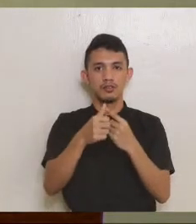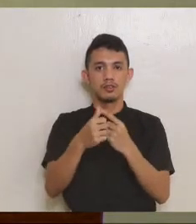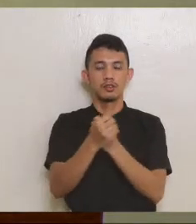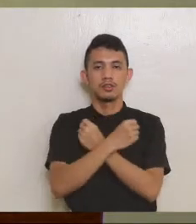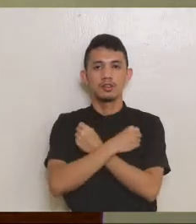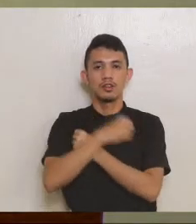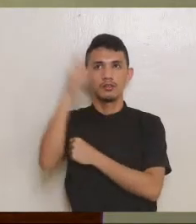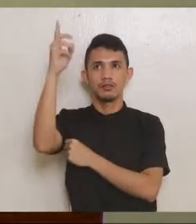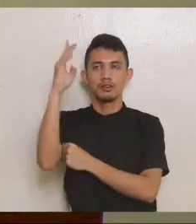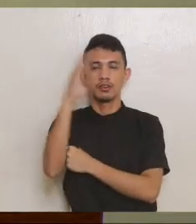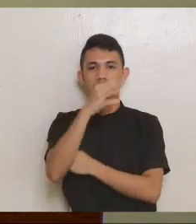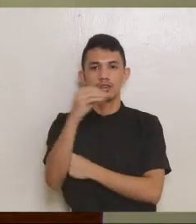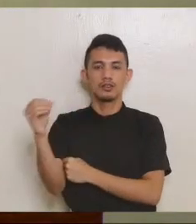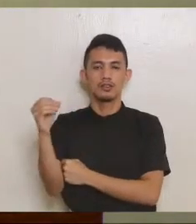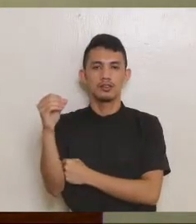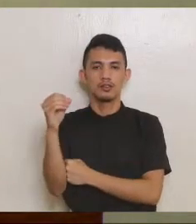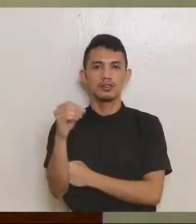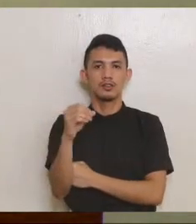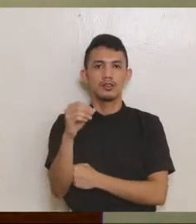Maigsuon, dili unta nato limtan.